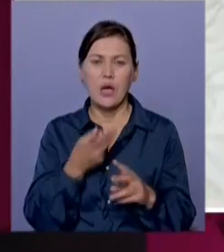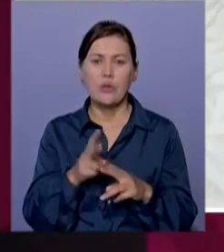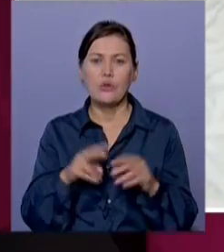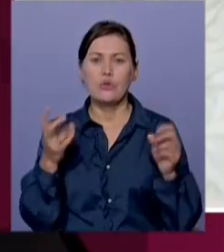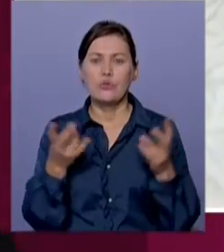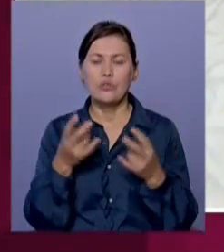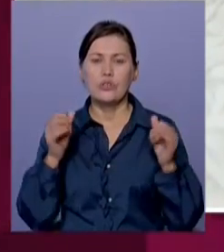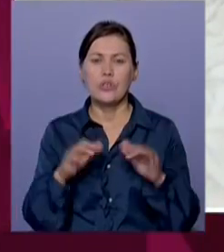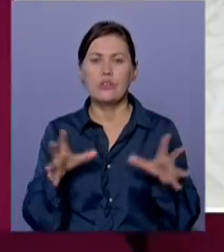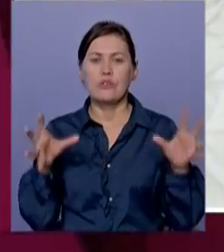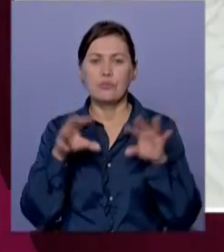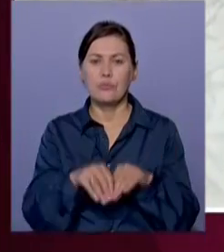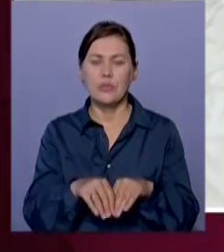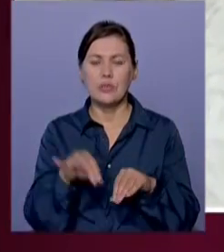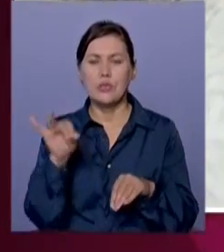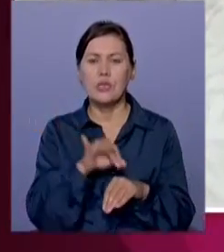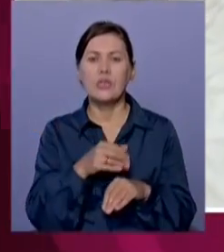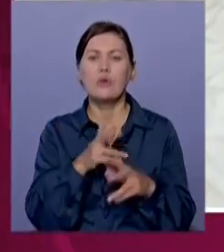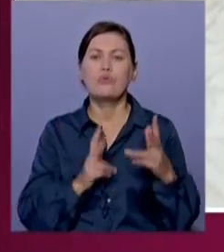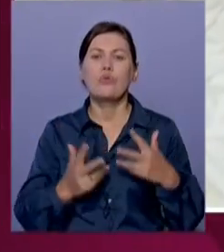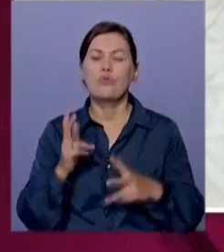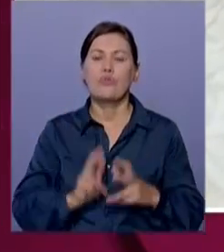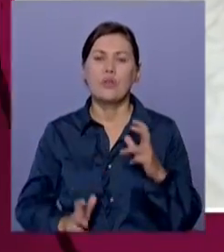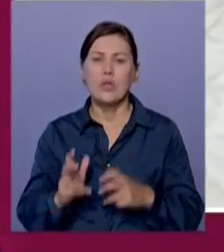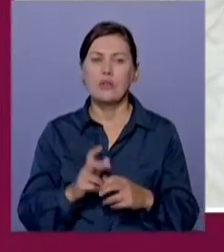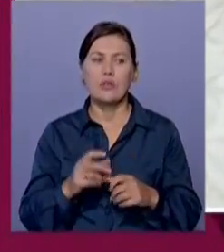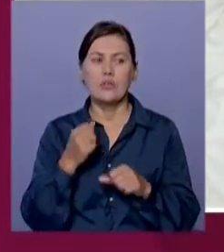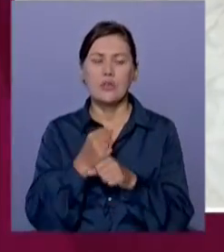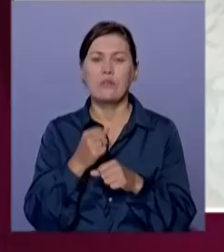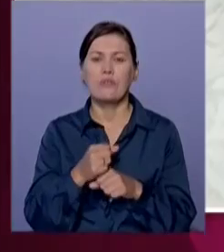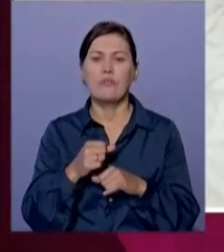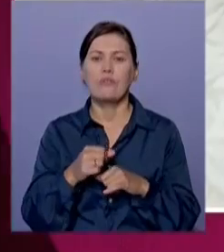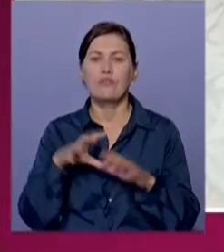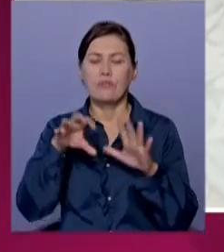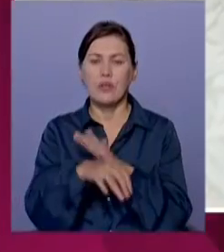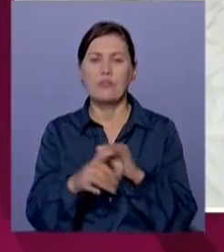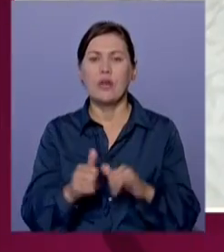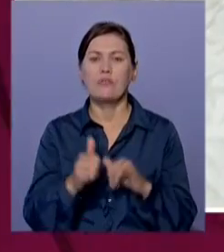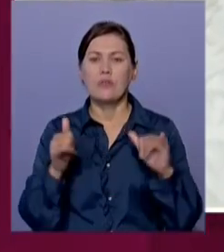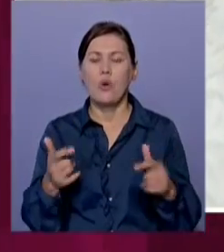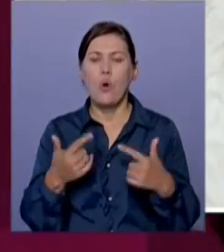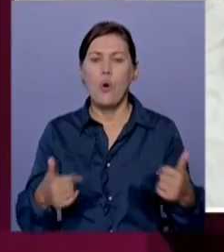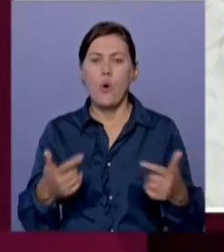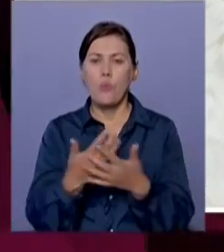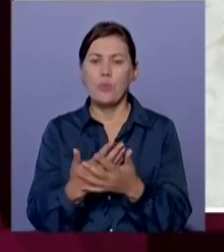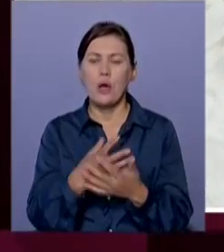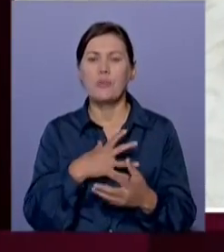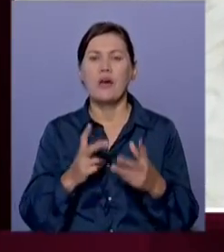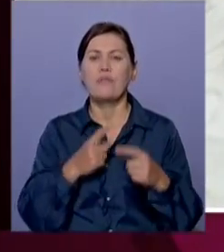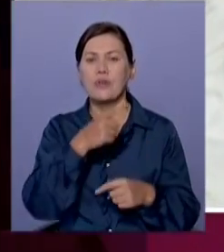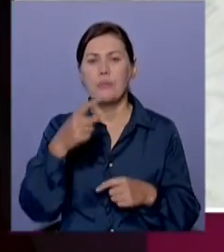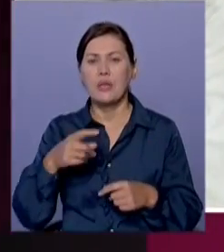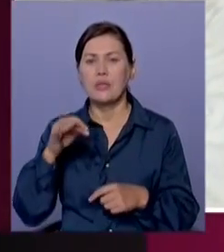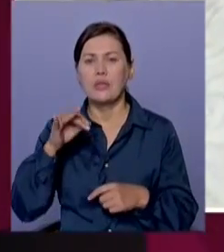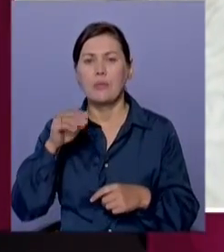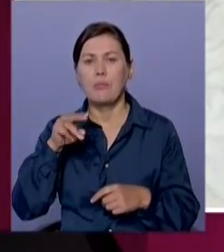решать совместно. И здесь университеты делают вклад в развитие общества. Мы говорим, что современные университеты – это такие вот